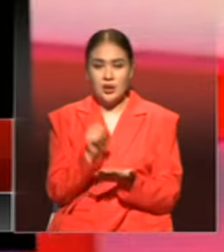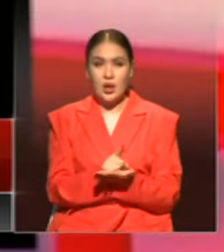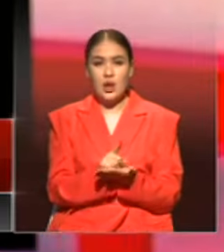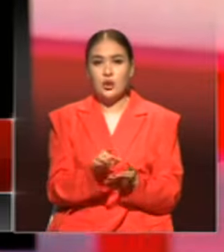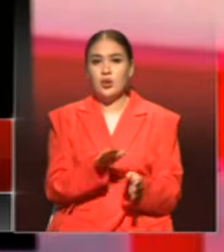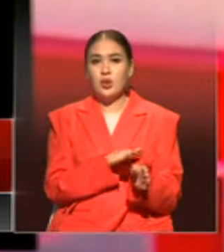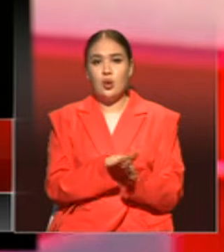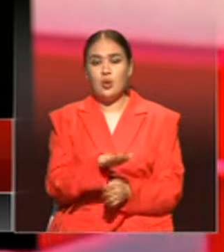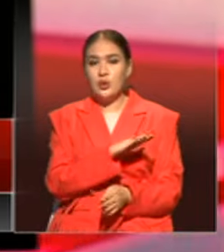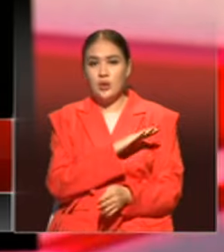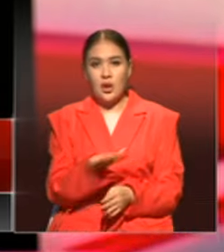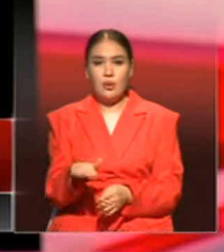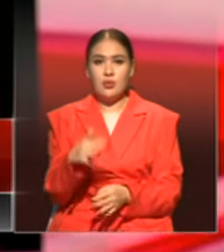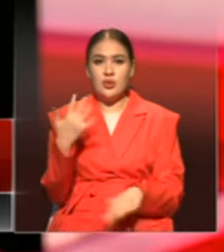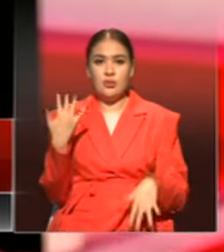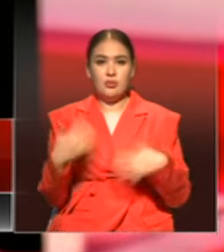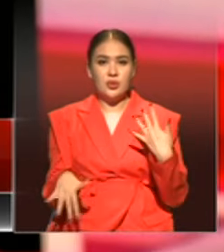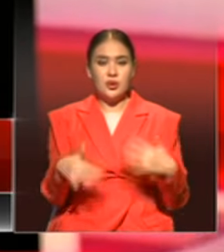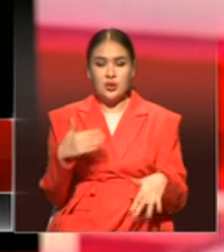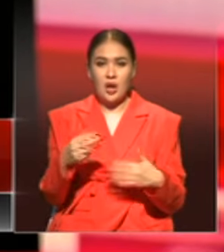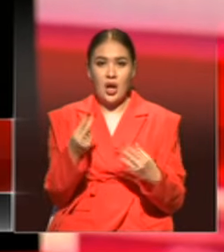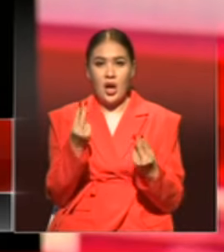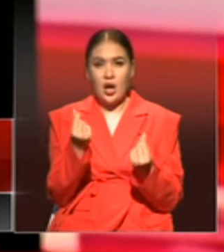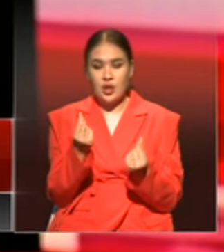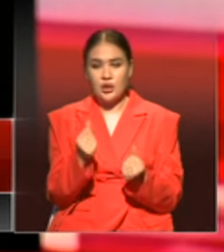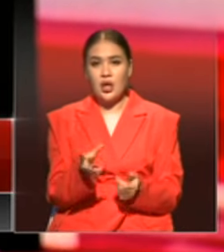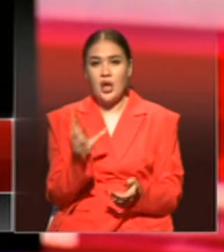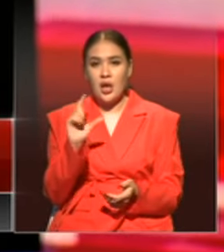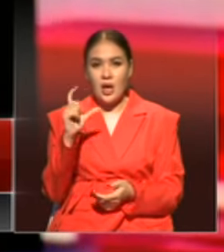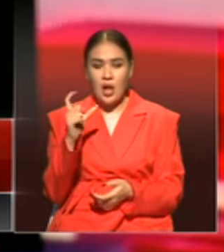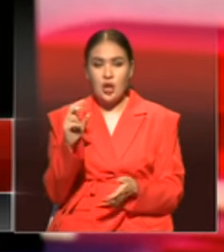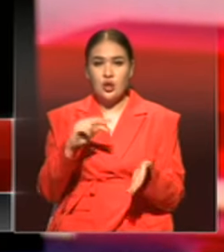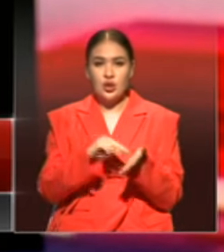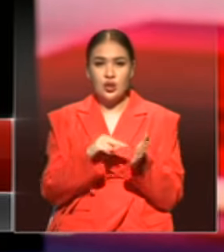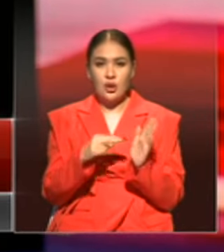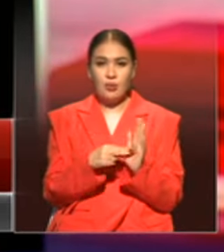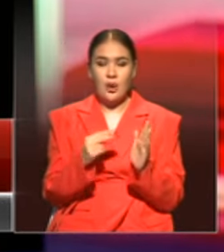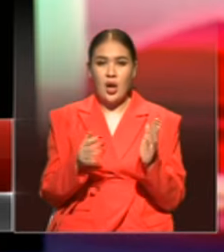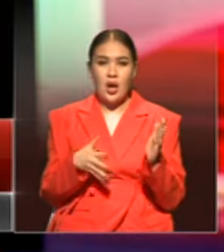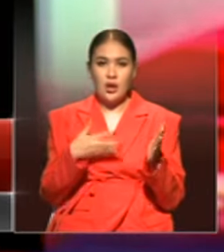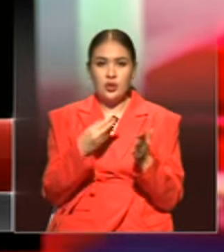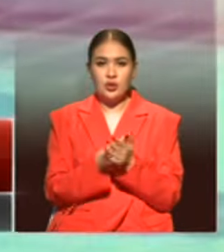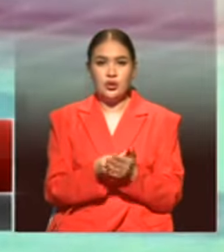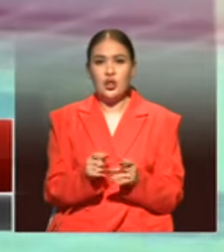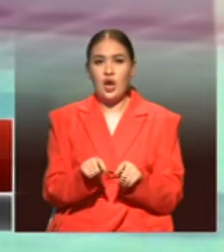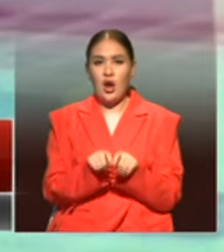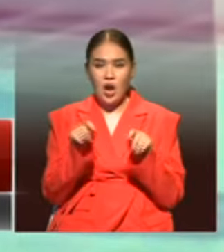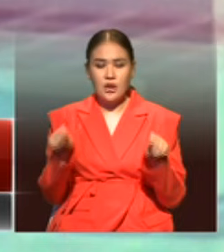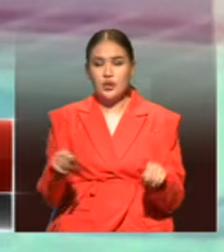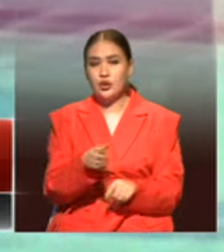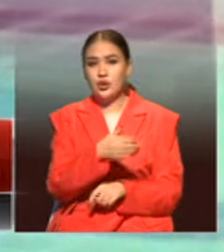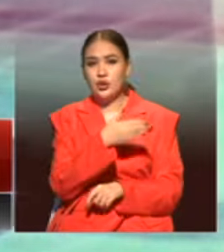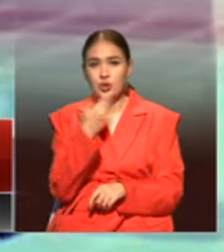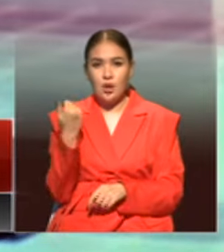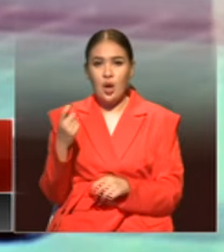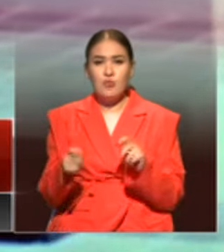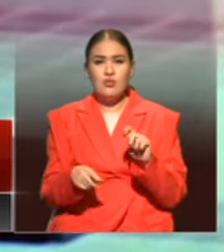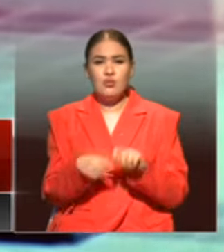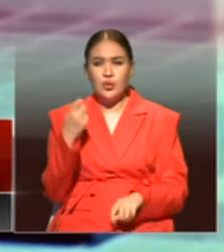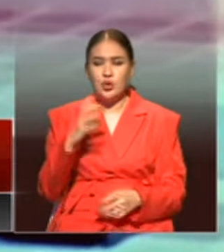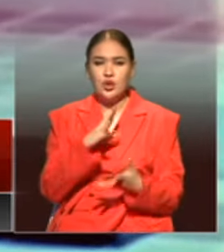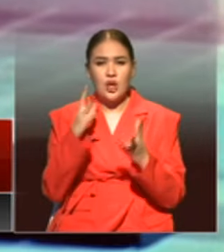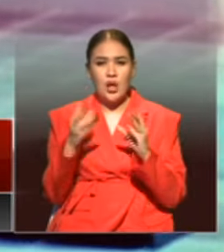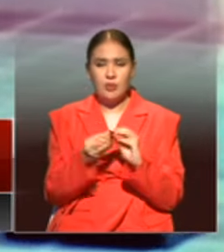орындамаған және кәдеге жарату төлемін түскен қаржы есебінен экологиялық жобаларды қаржыландырудың ашық тетігі жоқ екенін, қаржылық бұзушылықтың жалпы